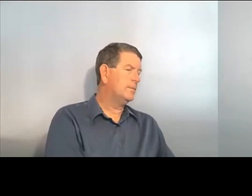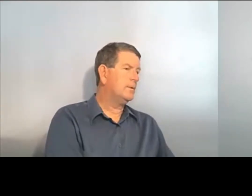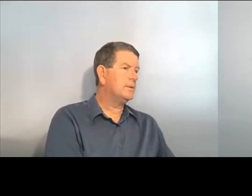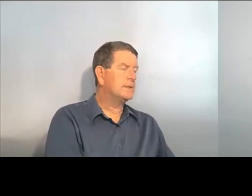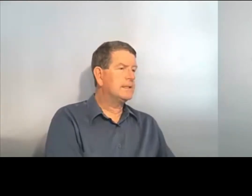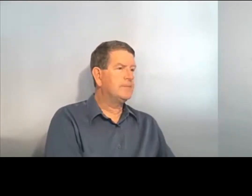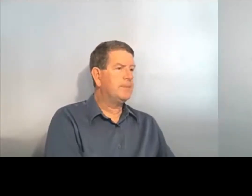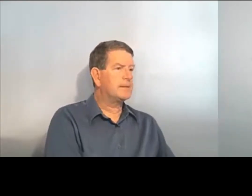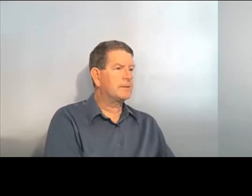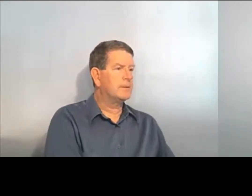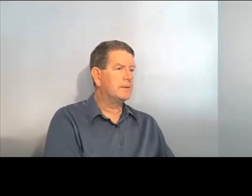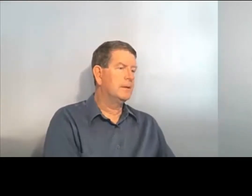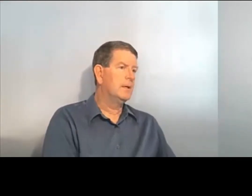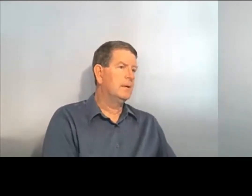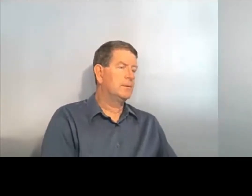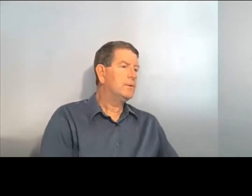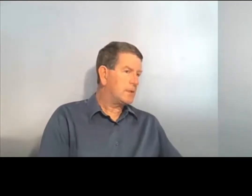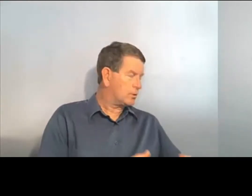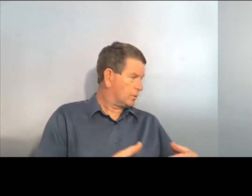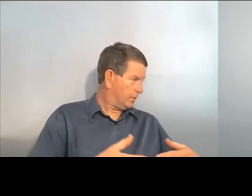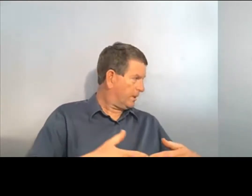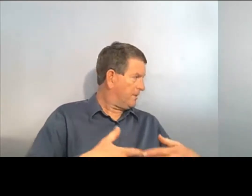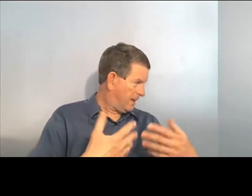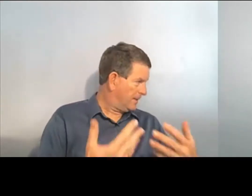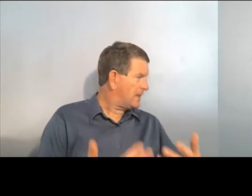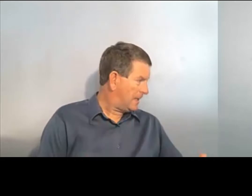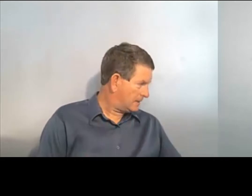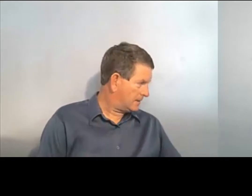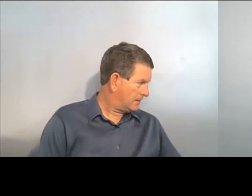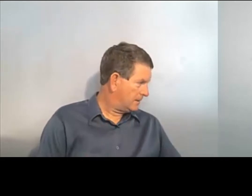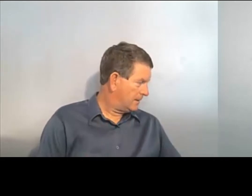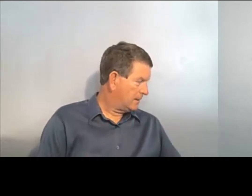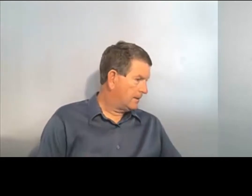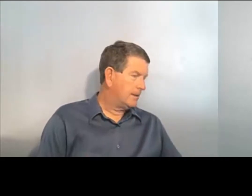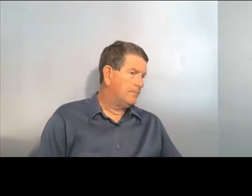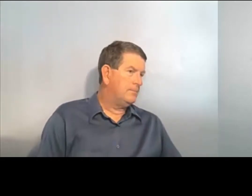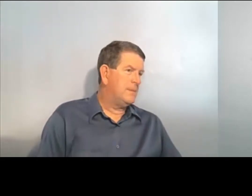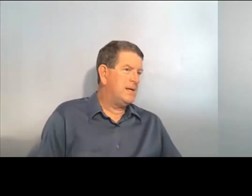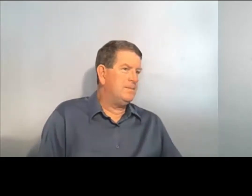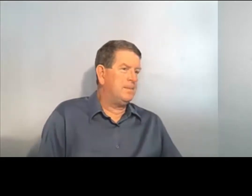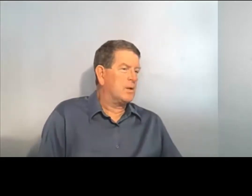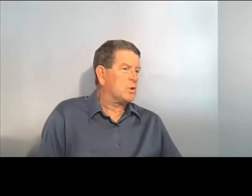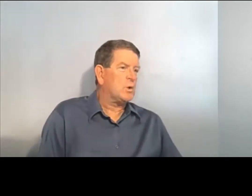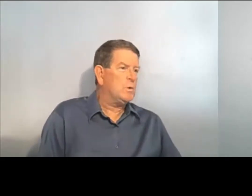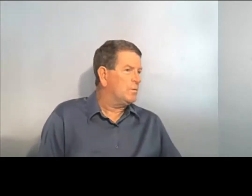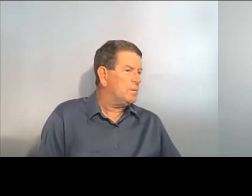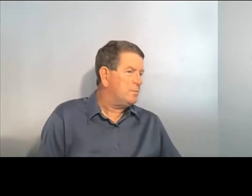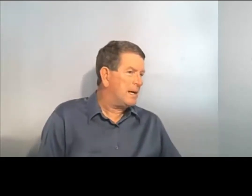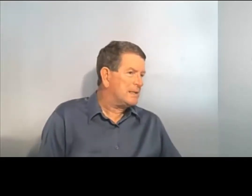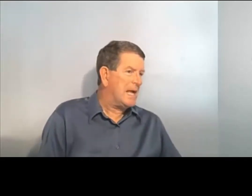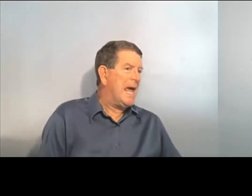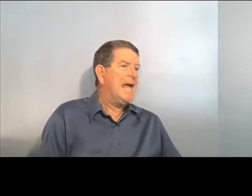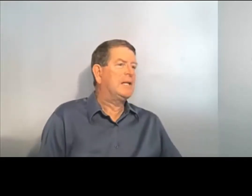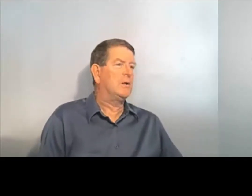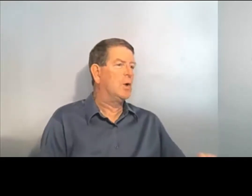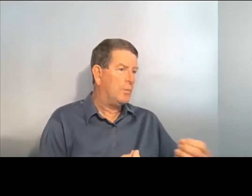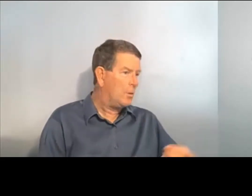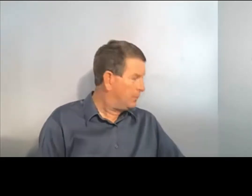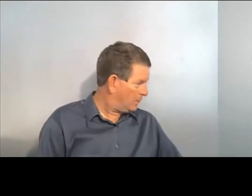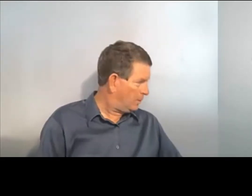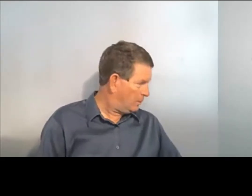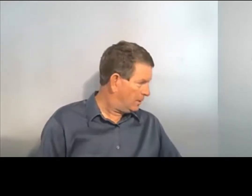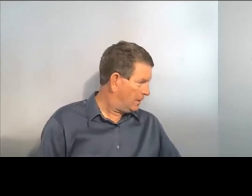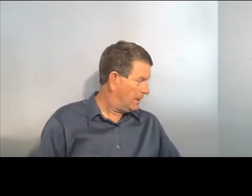ça. Bon, c'est parce que, bon, tu sais, je prépare mes classes. Mais Oui, je ne 4 veux heures. pas être dans